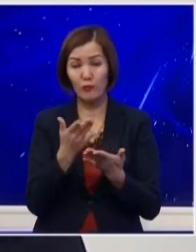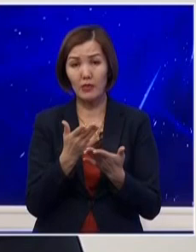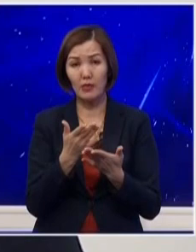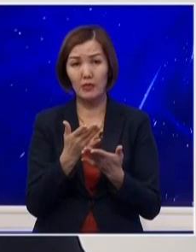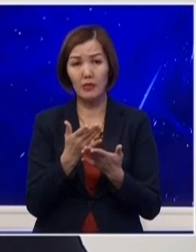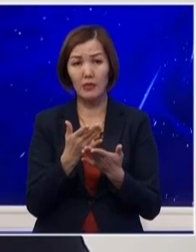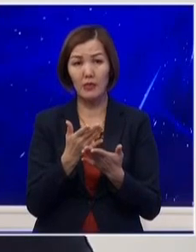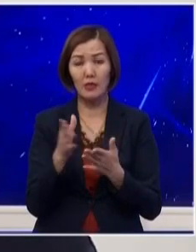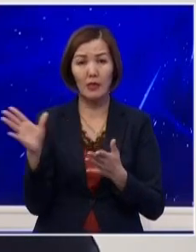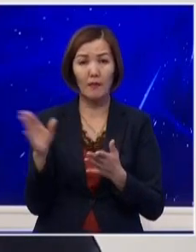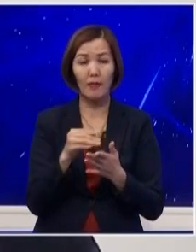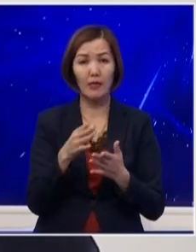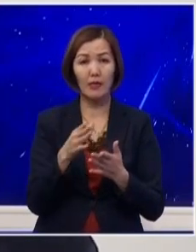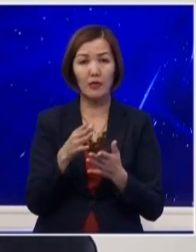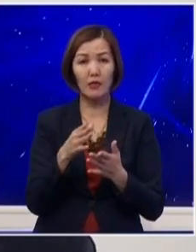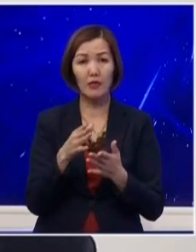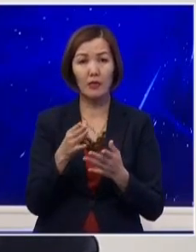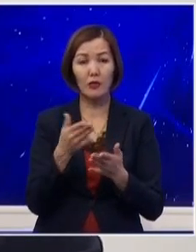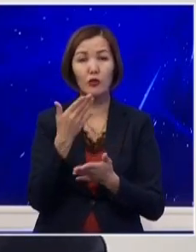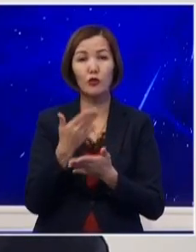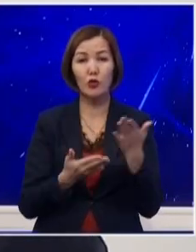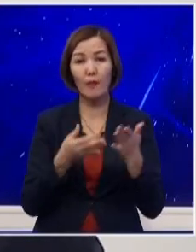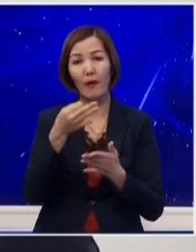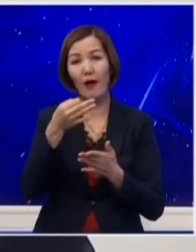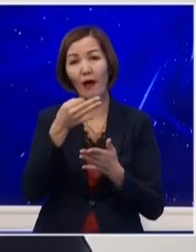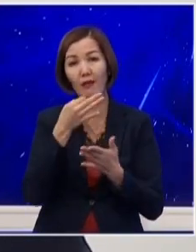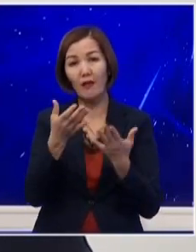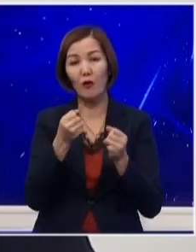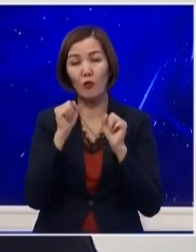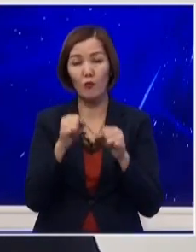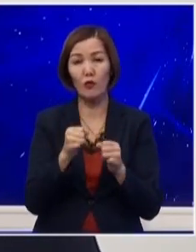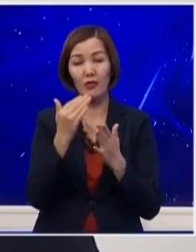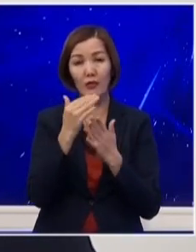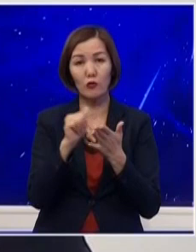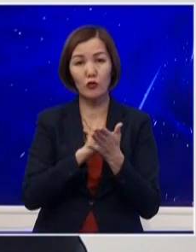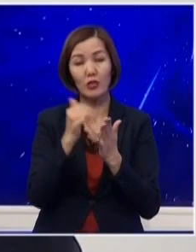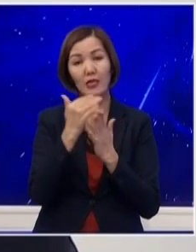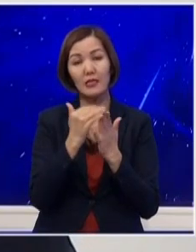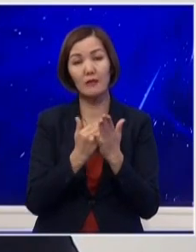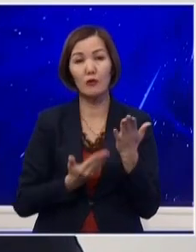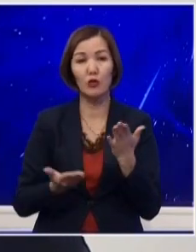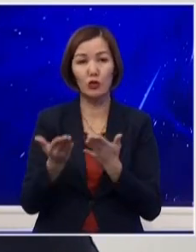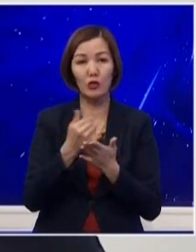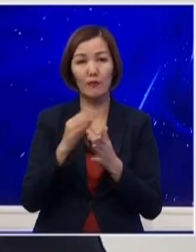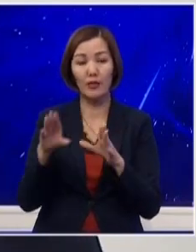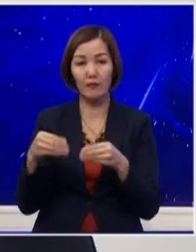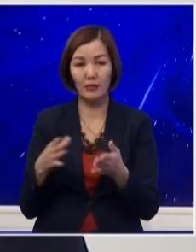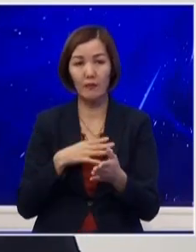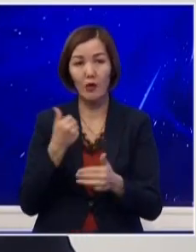бойынша барлық ақпаратты алуларыңызға болады. Құжаттар тізімін алып, ары қарай соны жинап тапсырып,